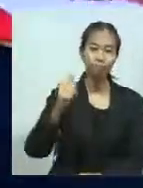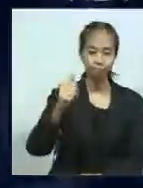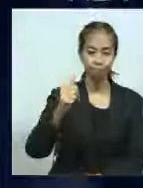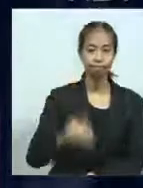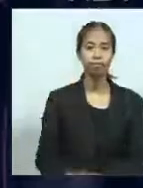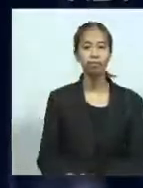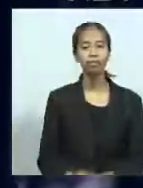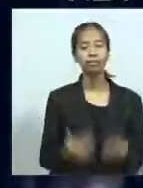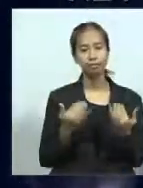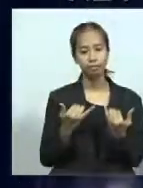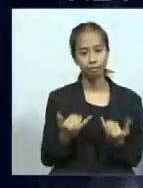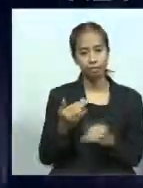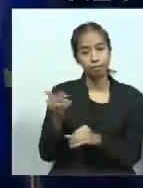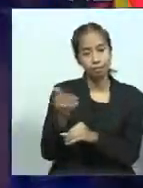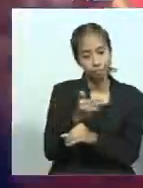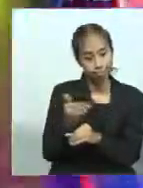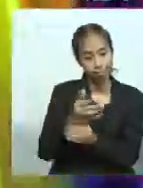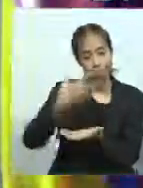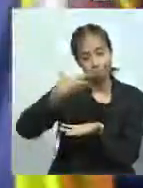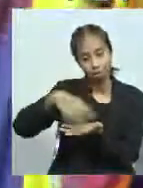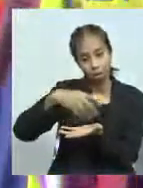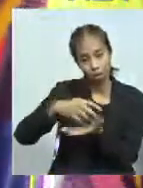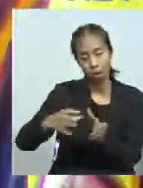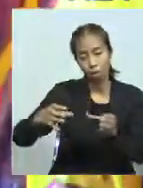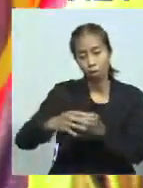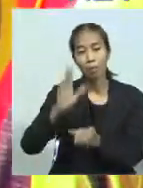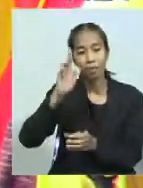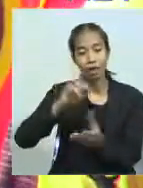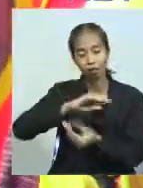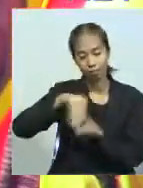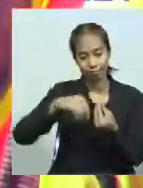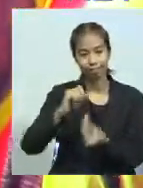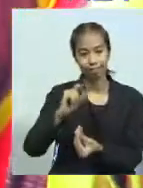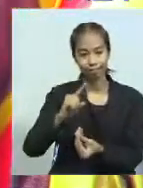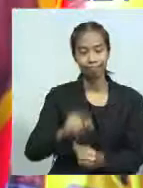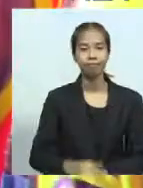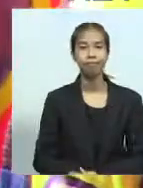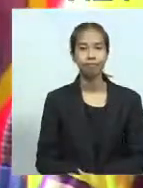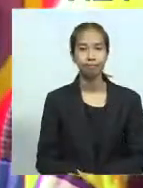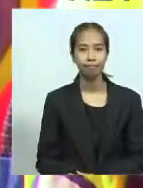รอยู่ดีจินตนาทิพยรัตน์กุลทีมข่าวเศรษฐกิจรายงาน